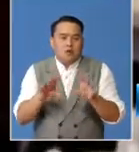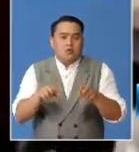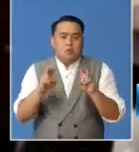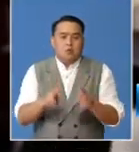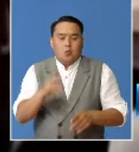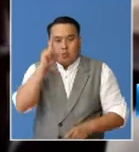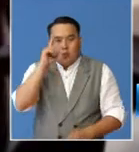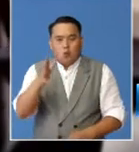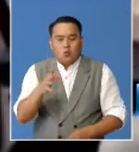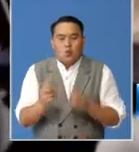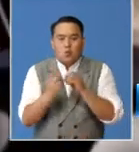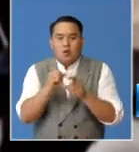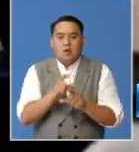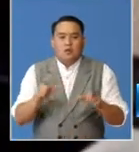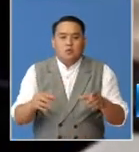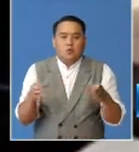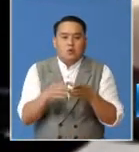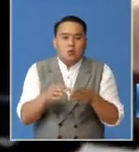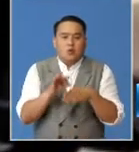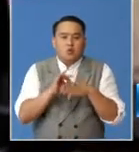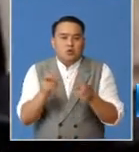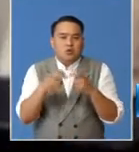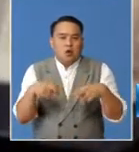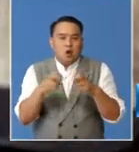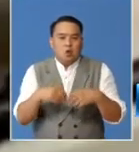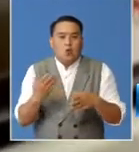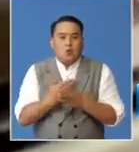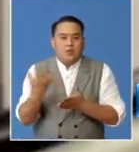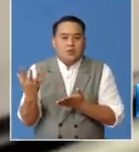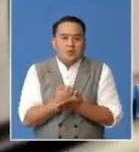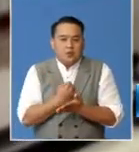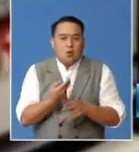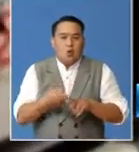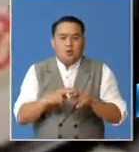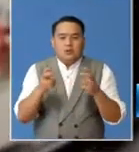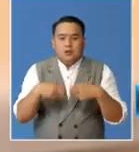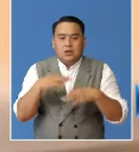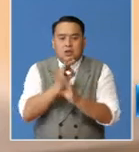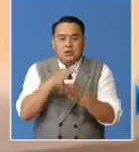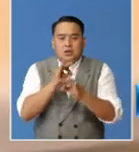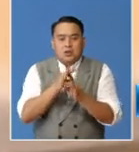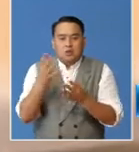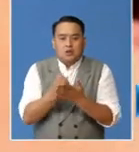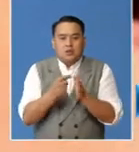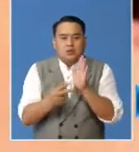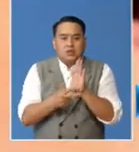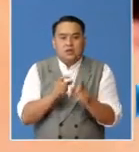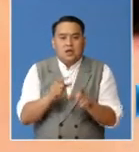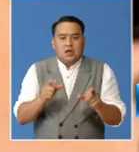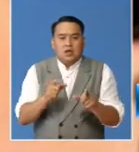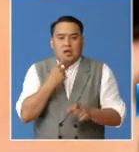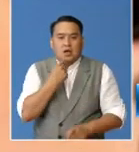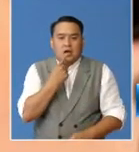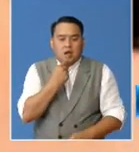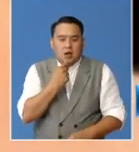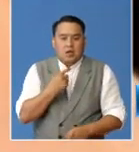бұл болжамдарын 11 адамнан тұратын топта жүргізген зерттеулердің көмегімен растап отыр. Ол зерттеу нәтижесіне сәйкес 8 адамның қан құрамында